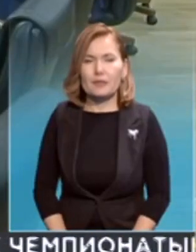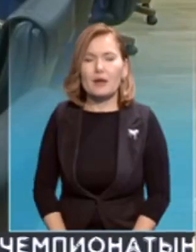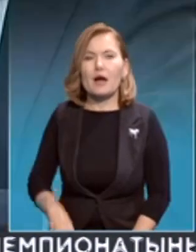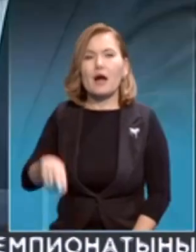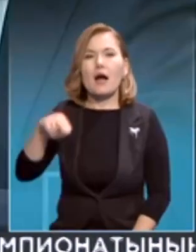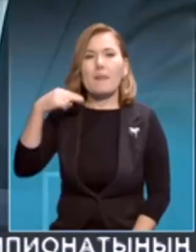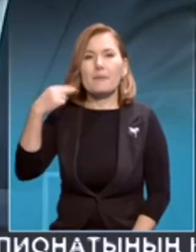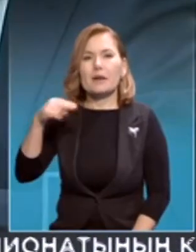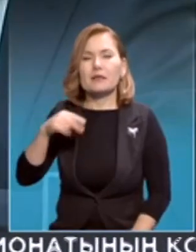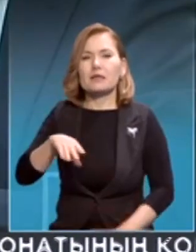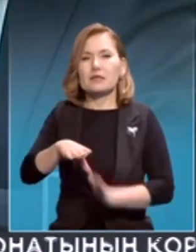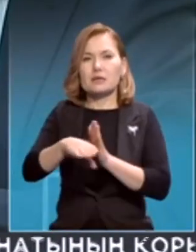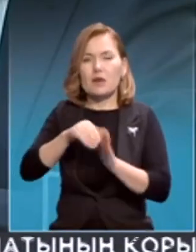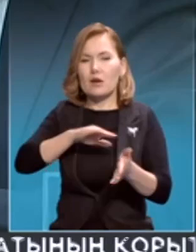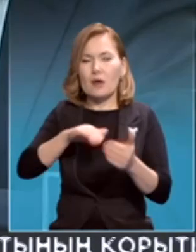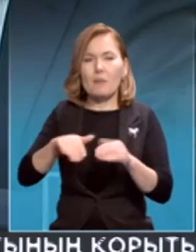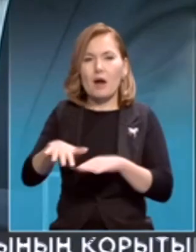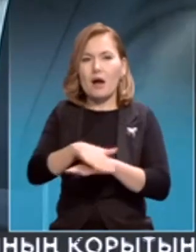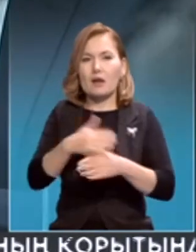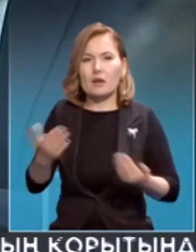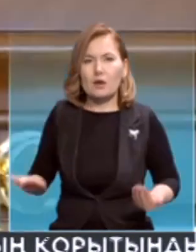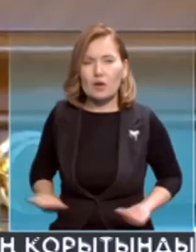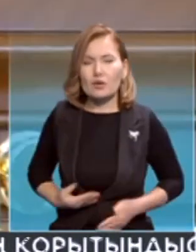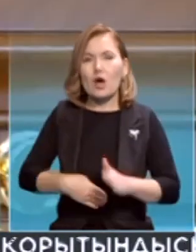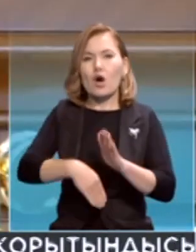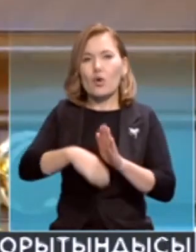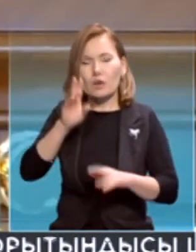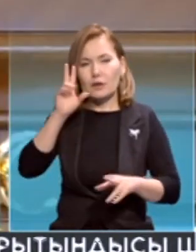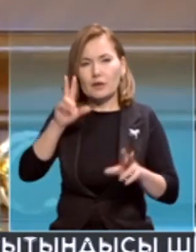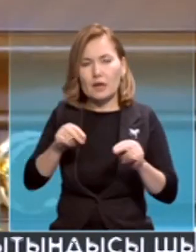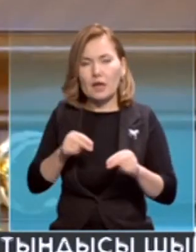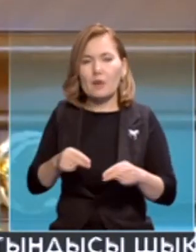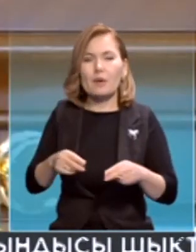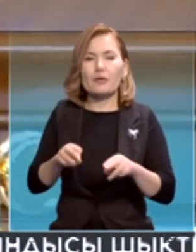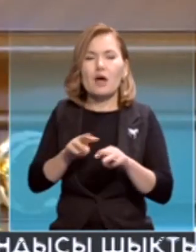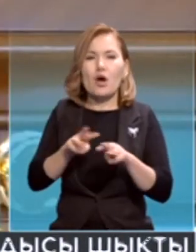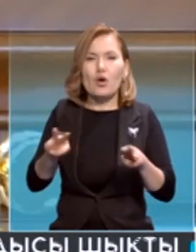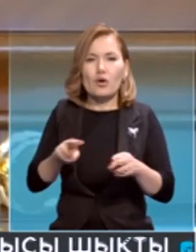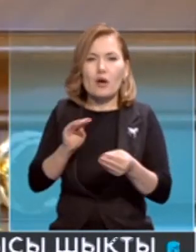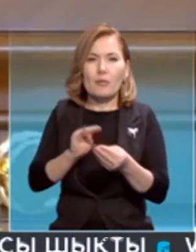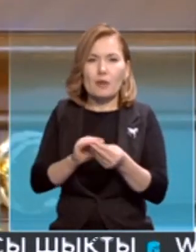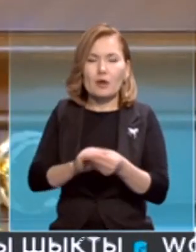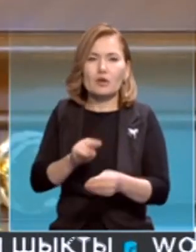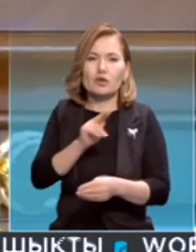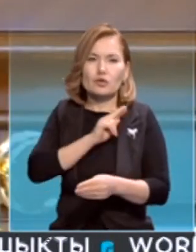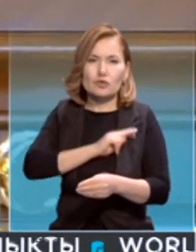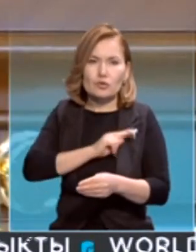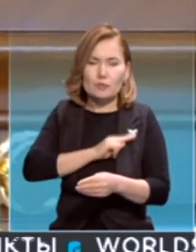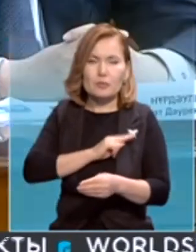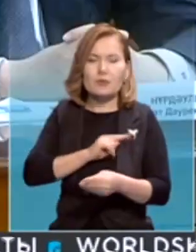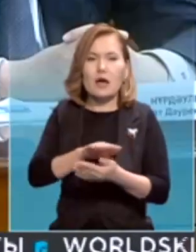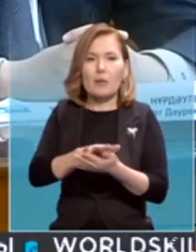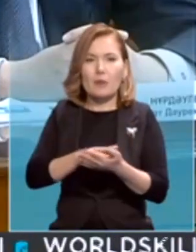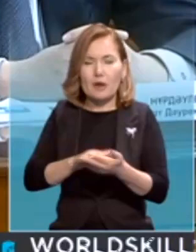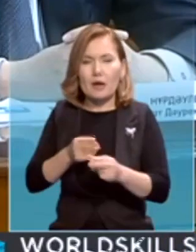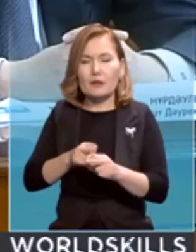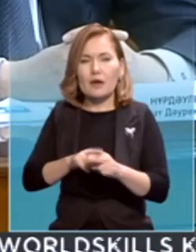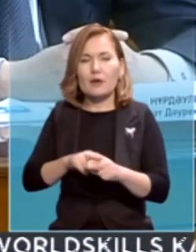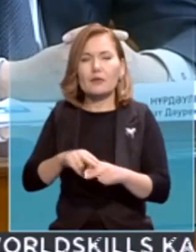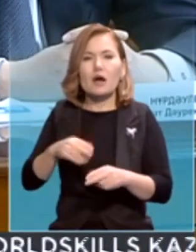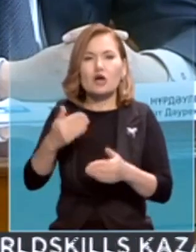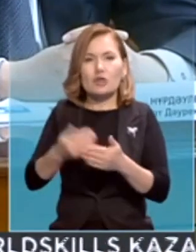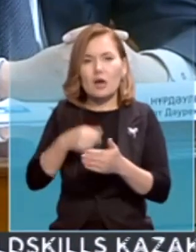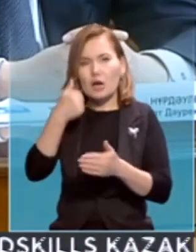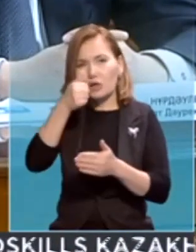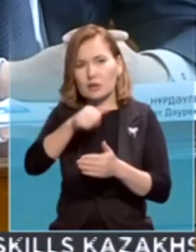Президент сайлауынан кийин халык оң өзгөрүштөрдү күтүп отур, бирок азыркы үкмөт курамы сайлоалды багдарламаны жүзөгө асыра ала ма? Мемлекет башчысын алаңдатып отурган